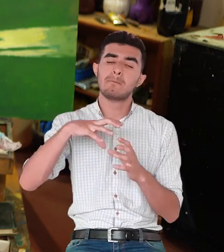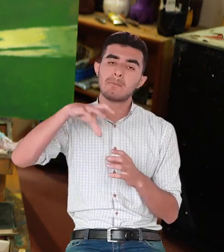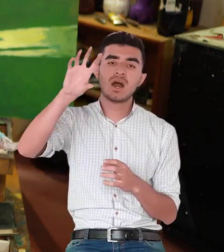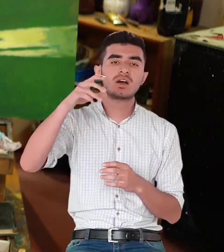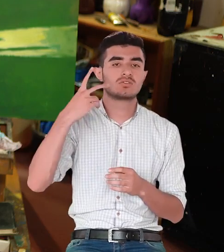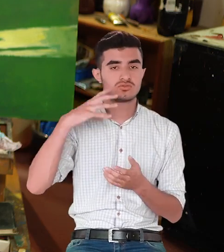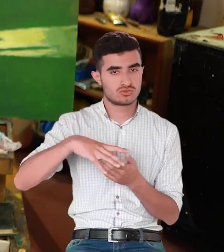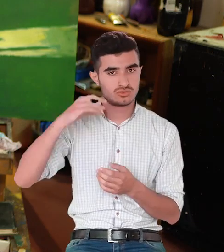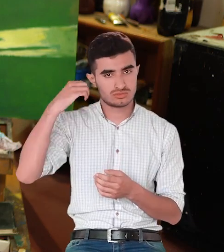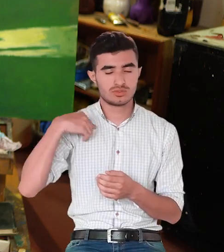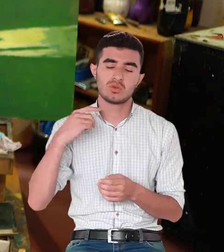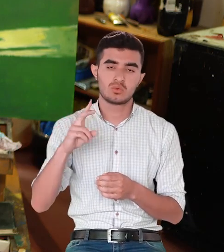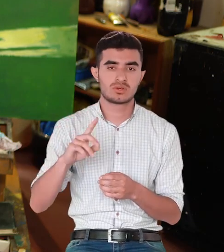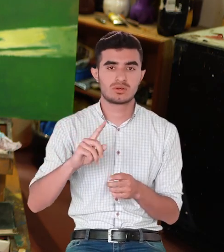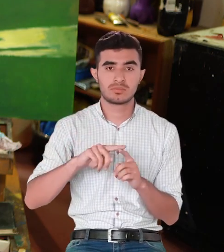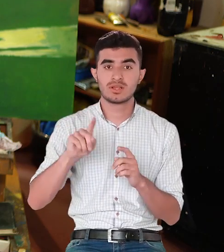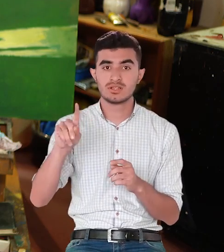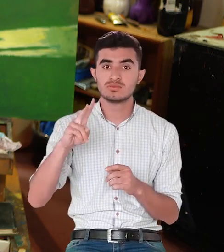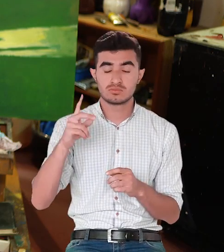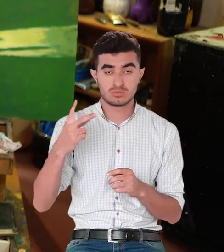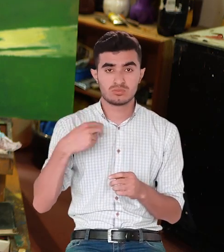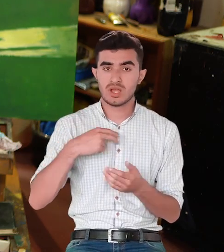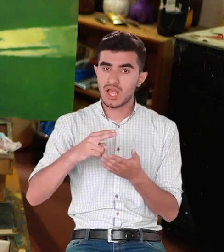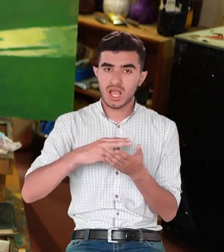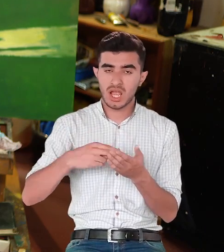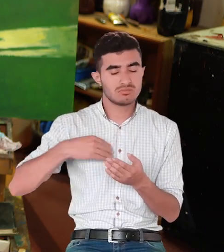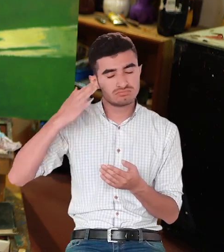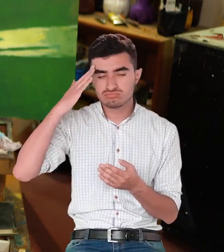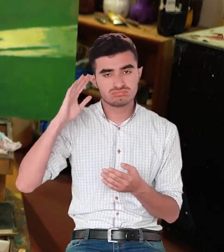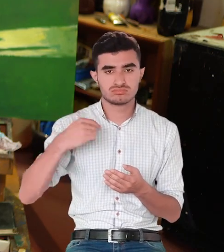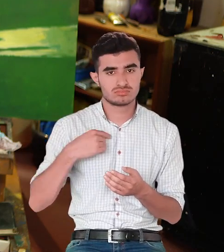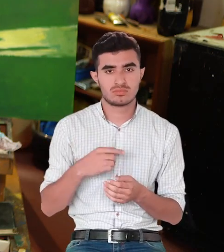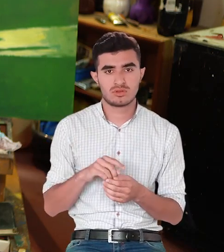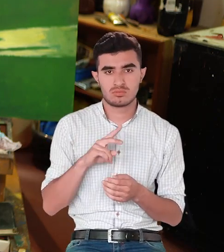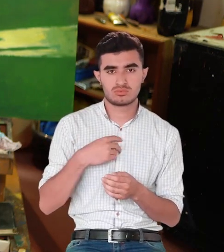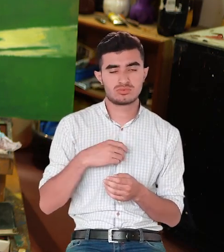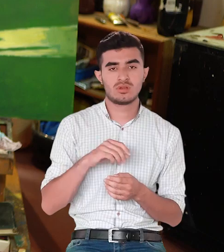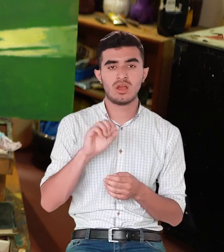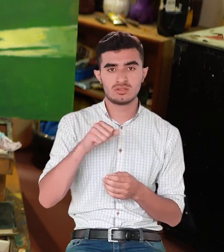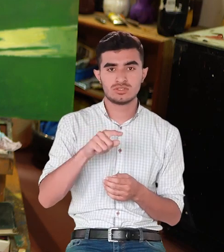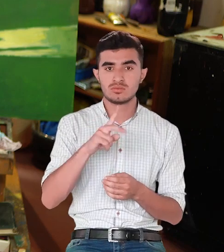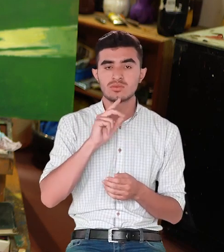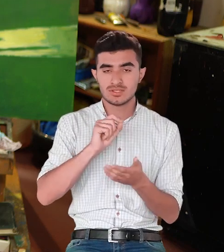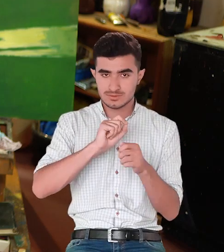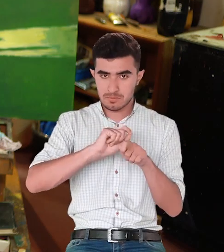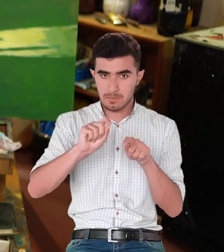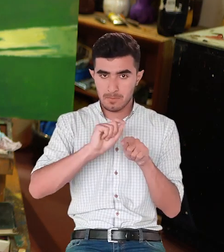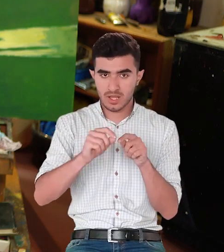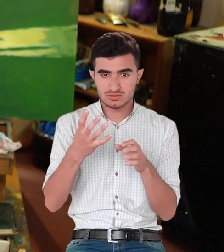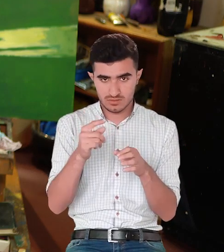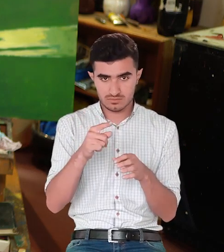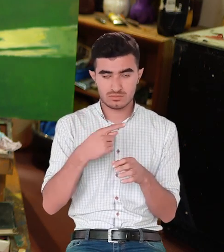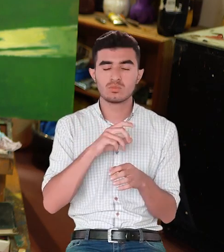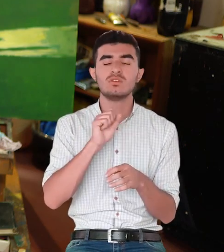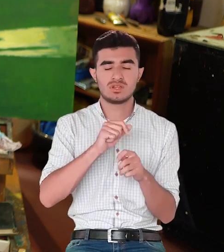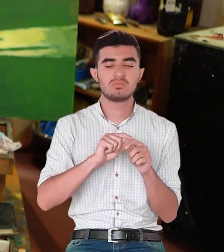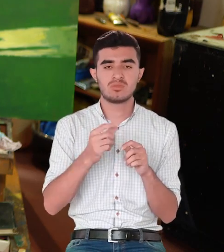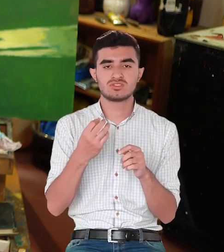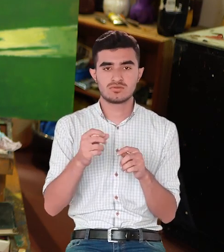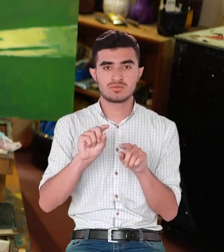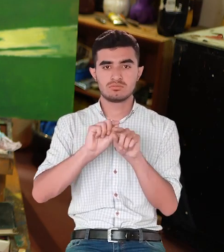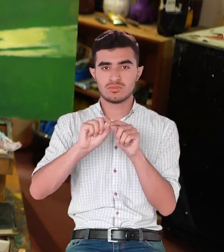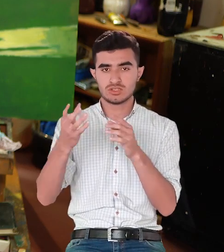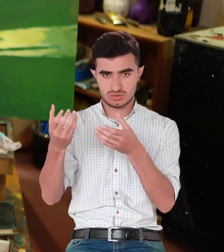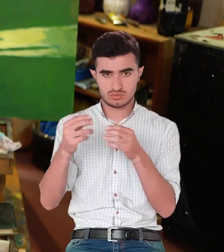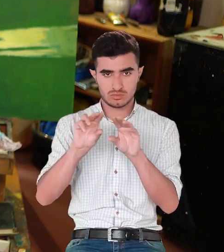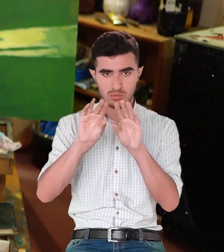آ. تو اس کو میں نے کہا اس کو ڈرا کرا, ریکٹینگل ہے نا, اس کو میں نے کہا اس کو کھولو تو وہ ذرا لمبی